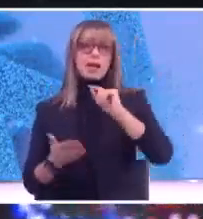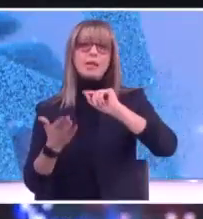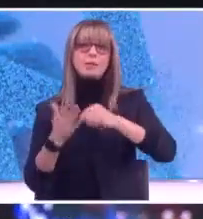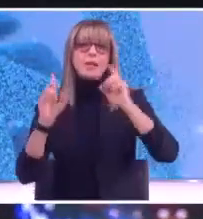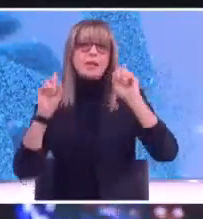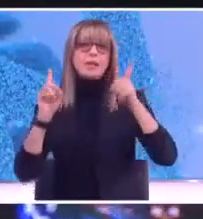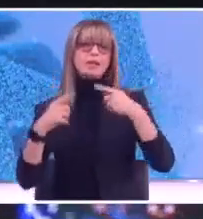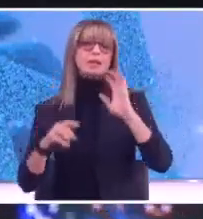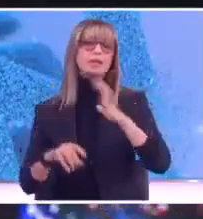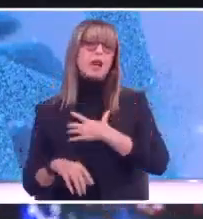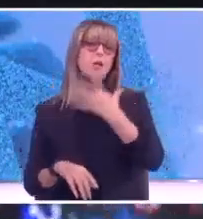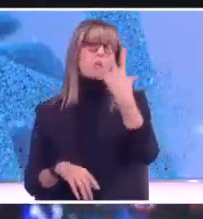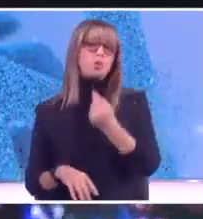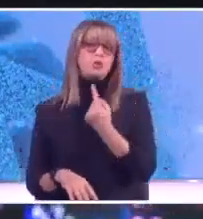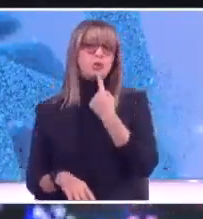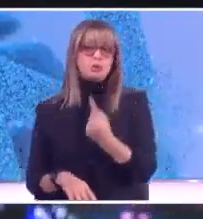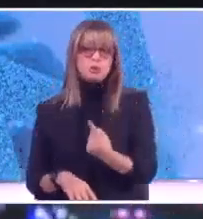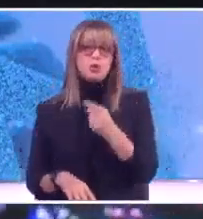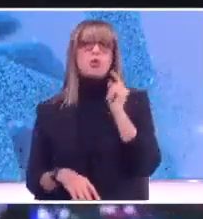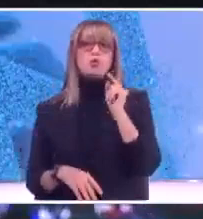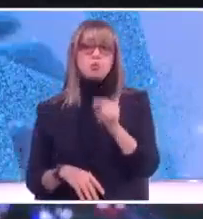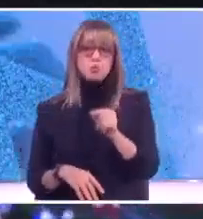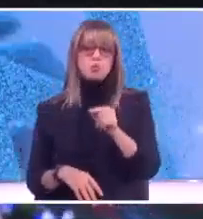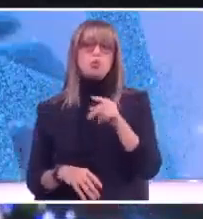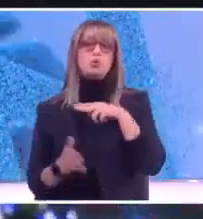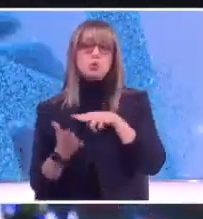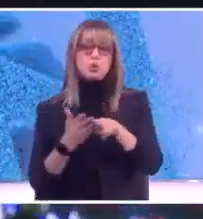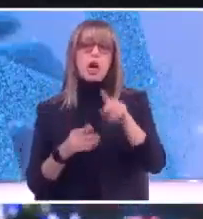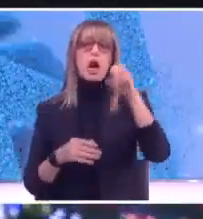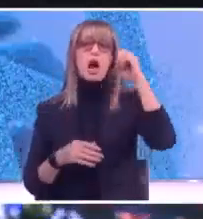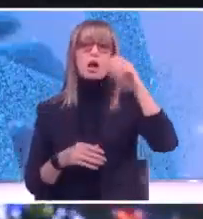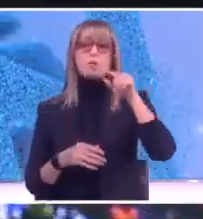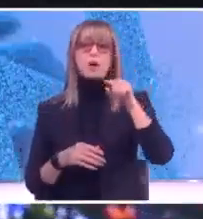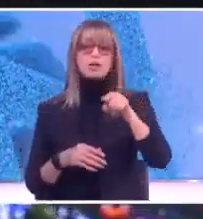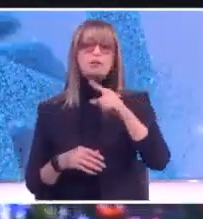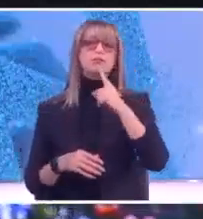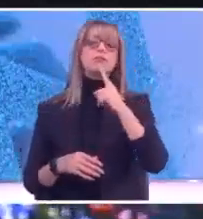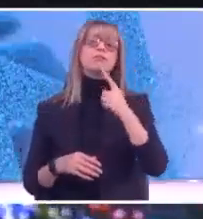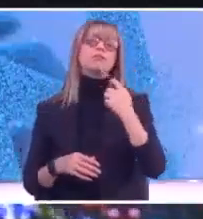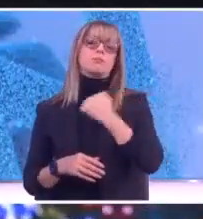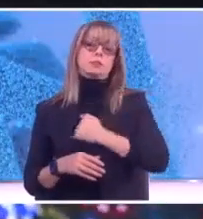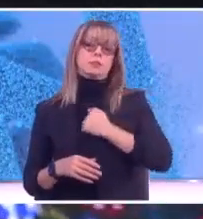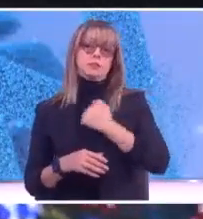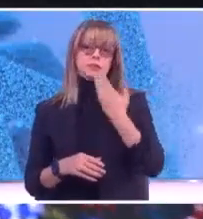imza yetkisine sahip olacaklarını açıkladı. Bu yönteme AK Parti'den tepki var.